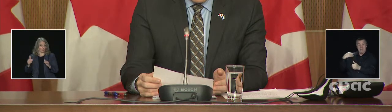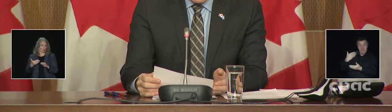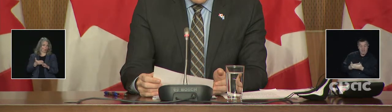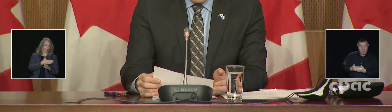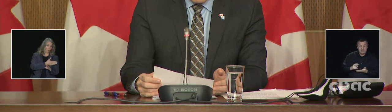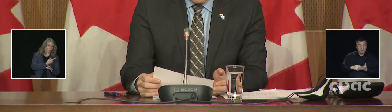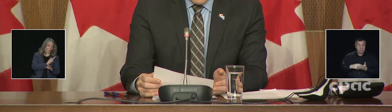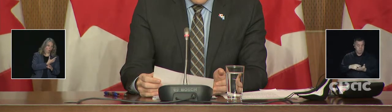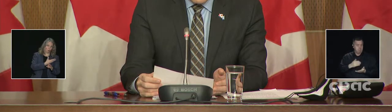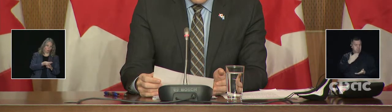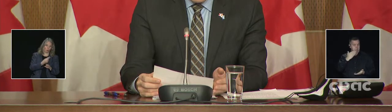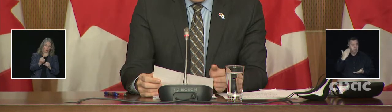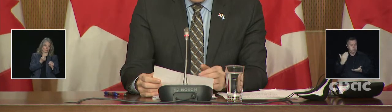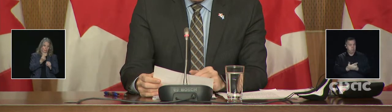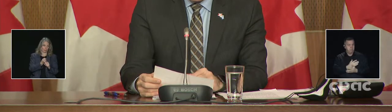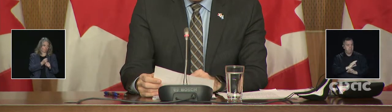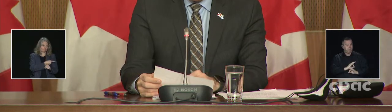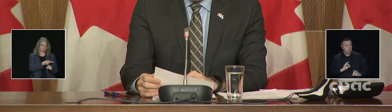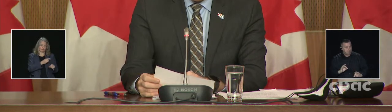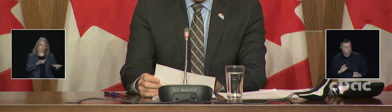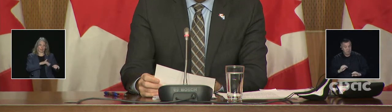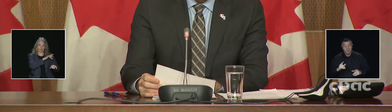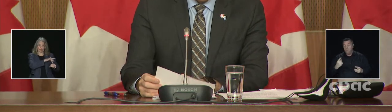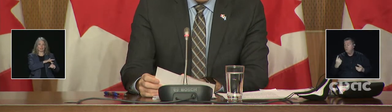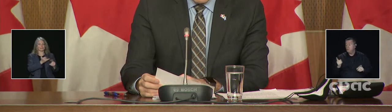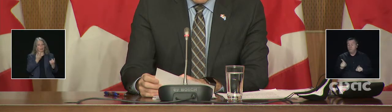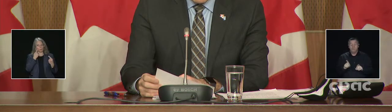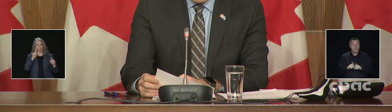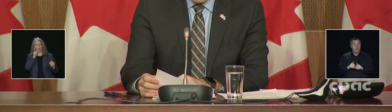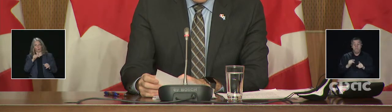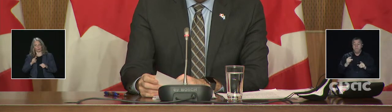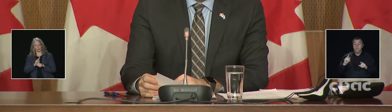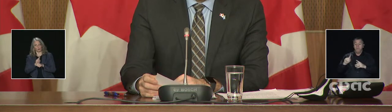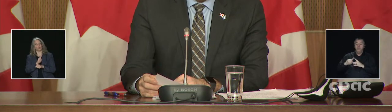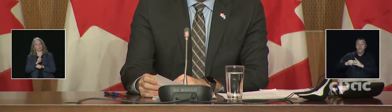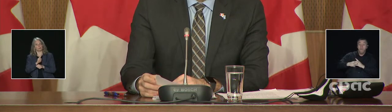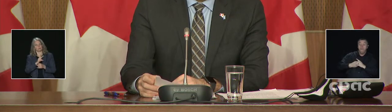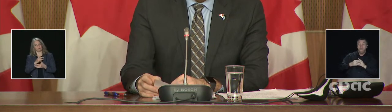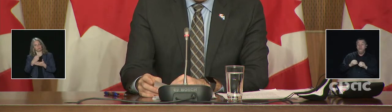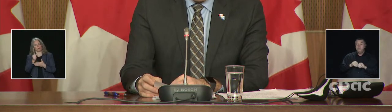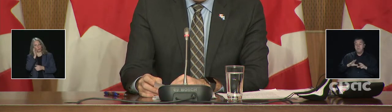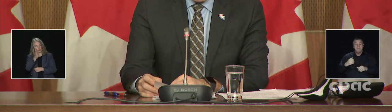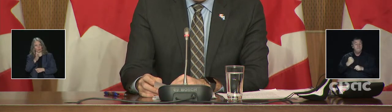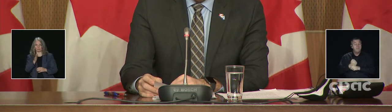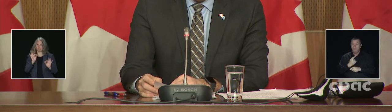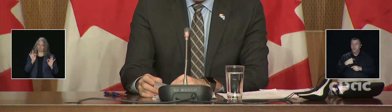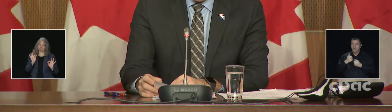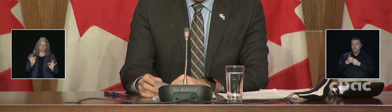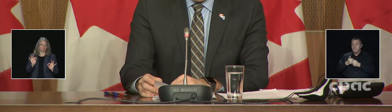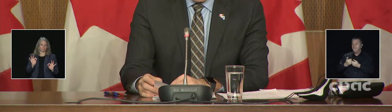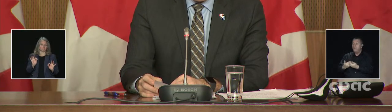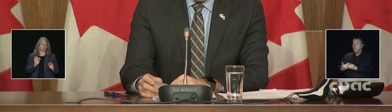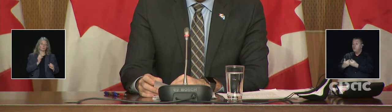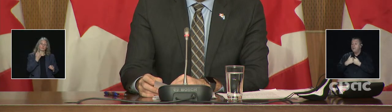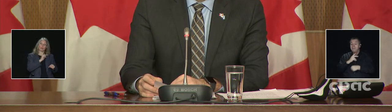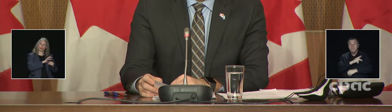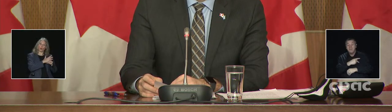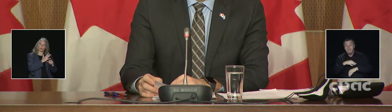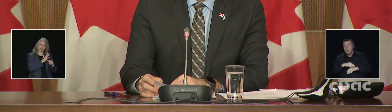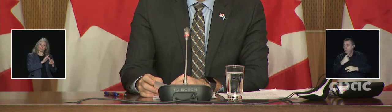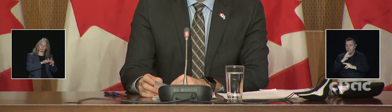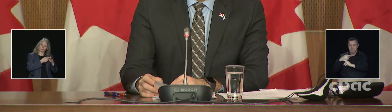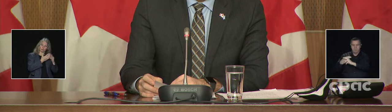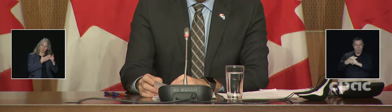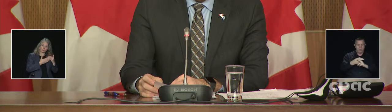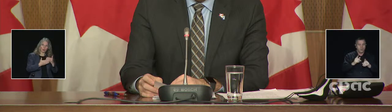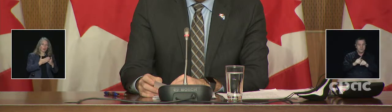d'une excellente nouvelle et comme nous l'avons toujours fait depuis le début de la pandémie, nous allons répondre aux demandes des provinces et des territoires et nous